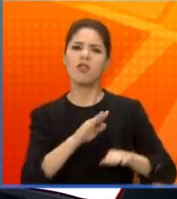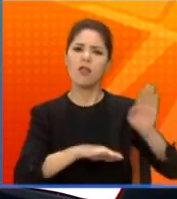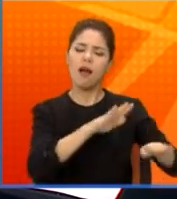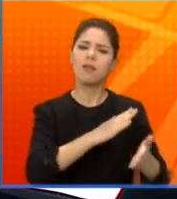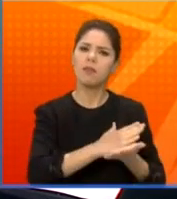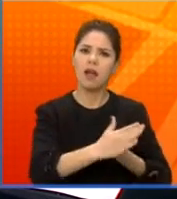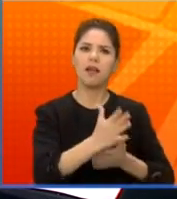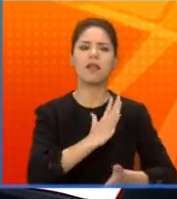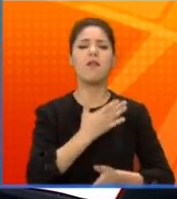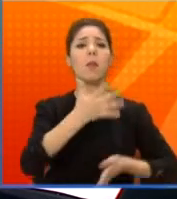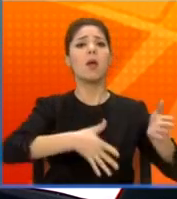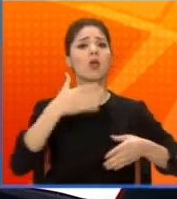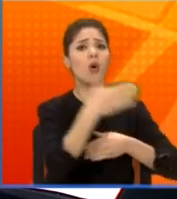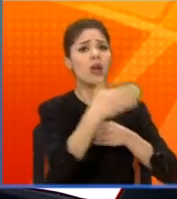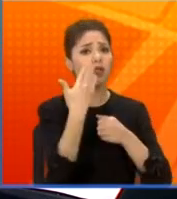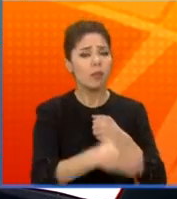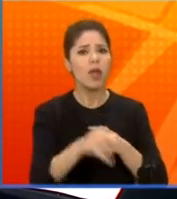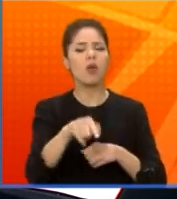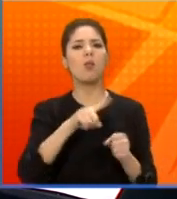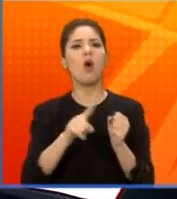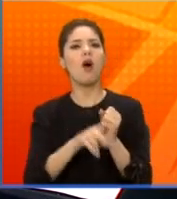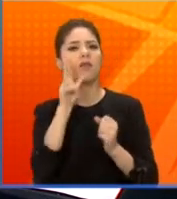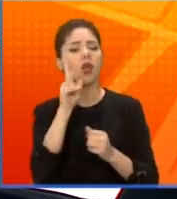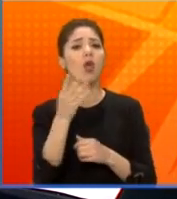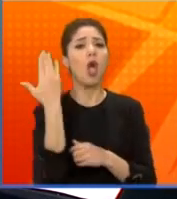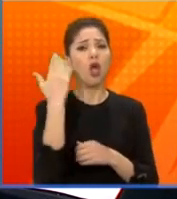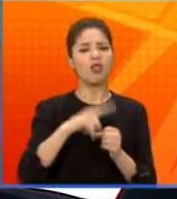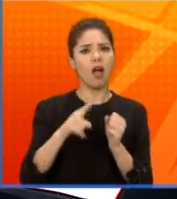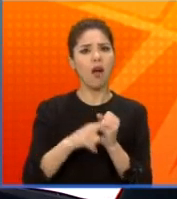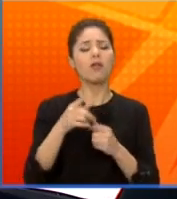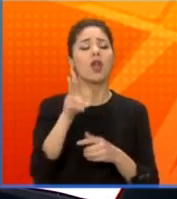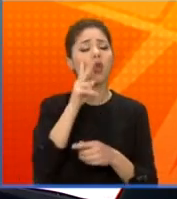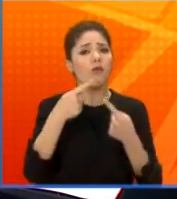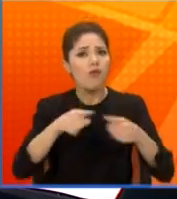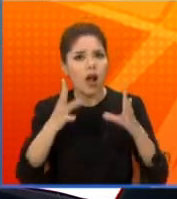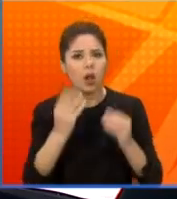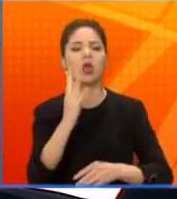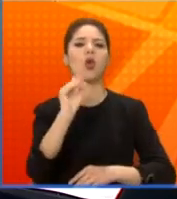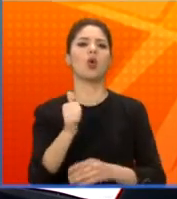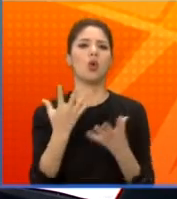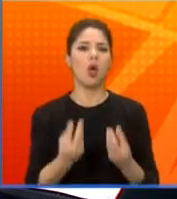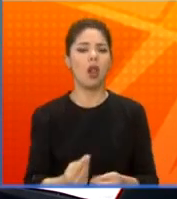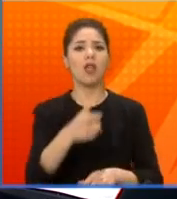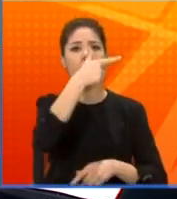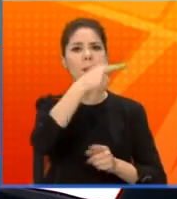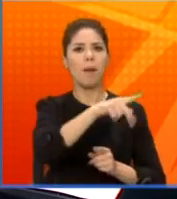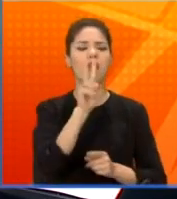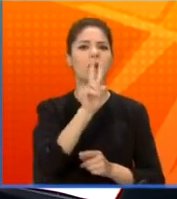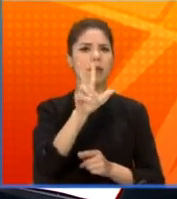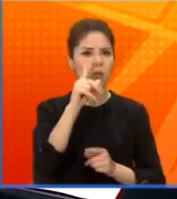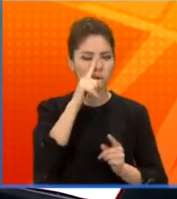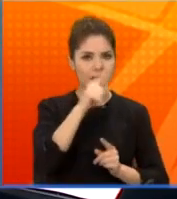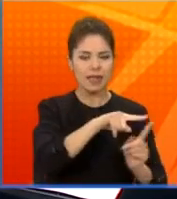adımlarla ilerliyor. Sokağa çıkma kısıtlaması bu hafta sonu önceki hafta sonlarından farklı olarak 4 gün uygulanacak. Perşembe